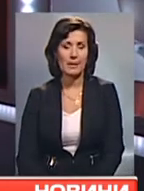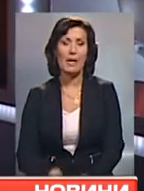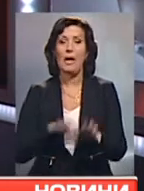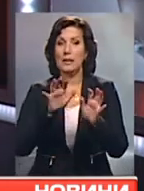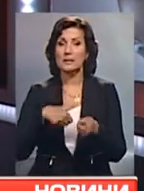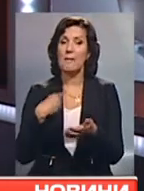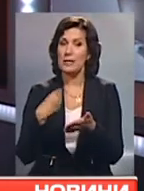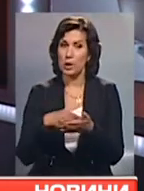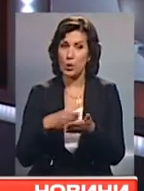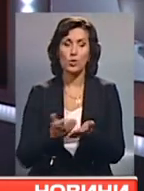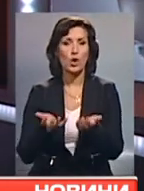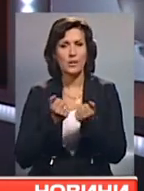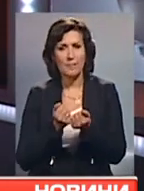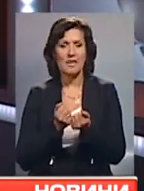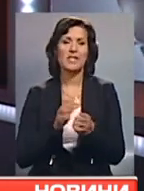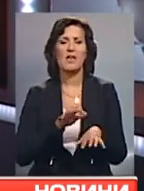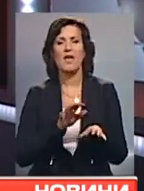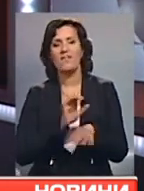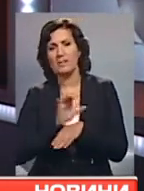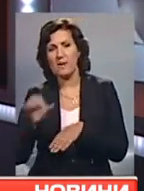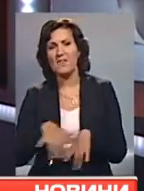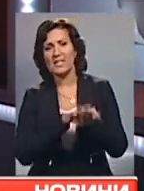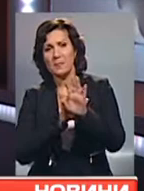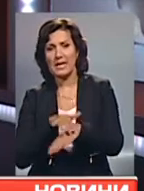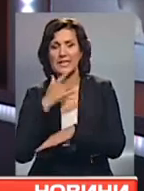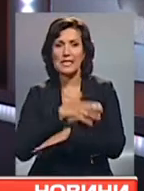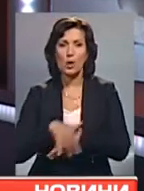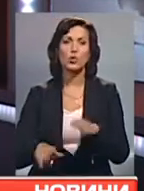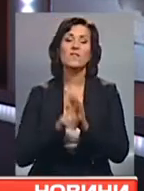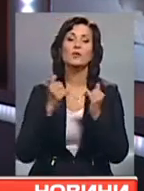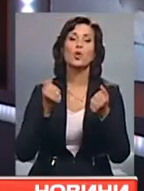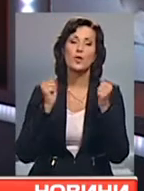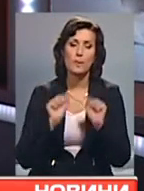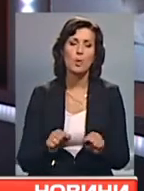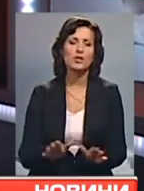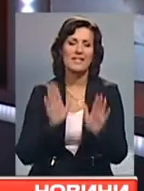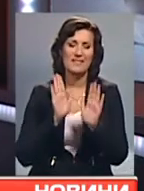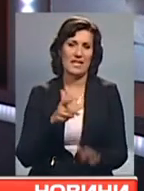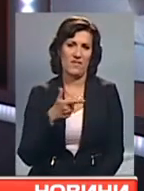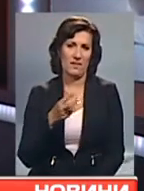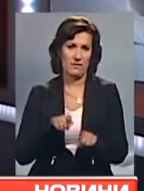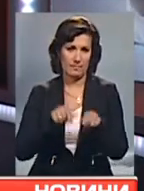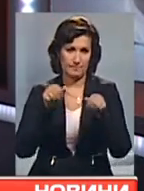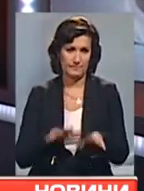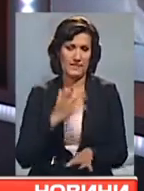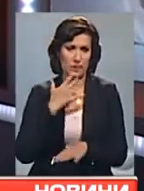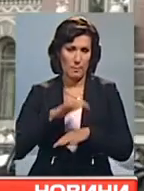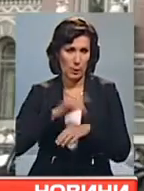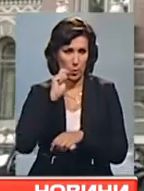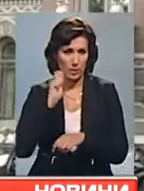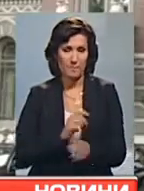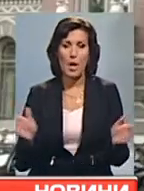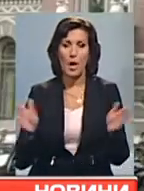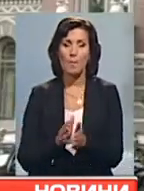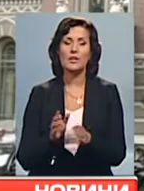Знімати гроші, а також отримувати, відправляти перекази за кордон. Від сьогодні можна лише у гривні. Так вирішив Національний банк України. Обмежив